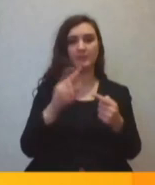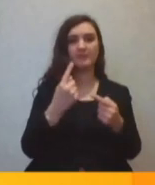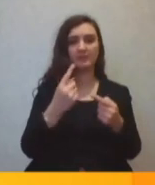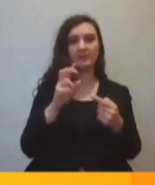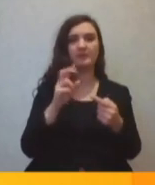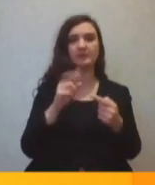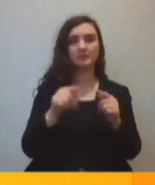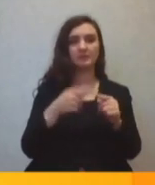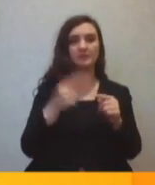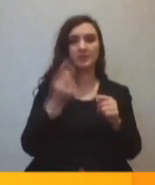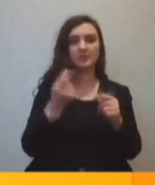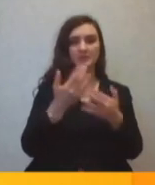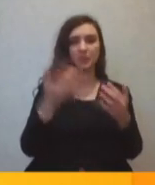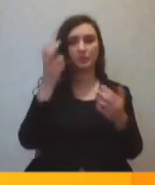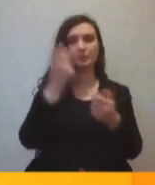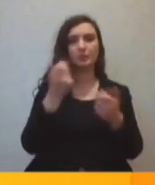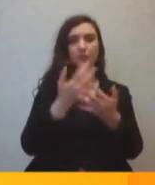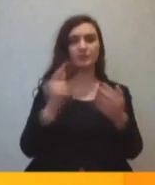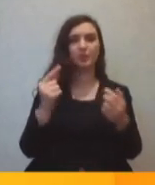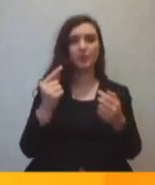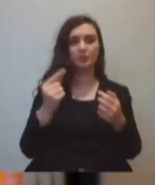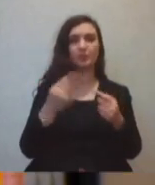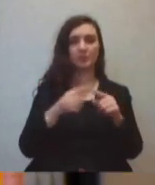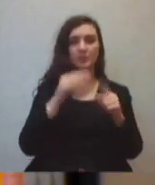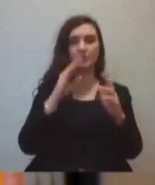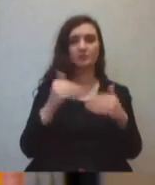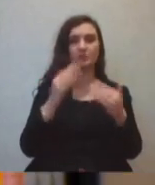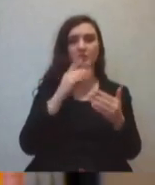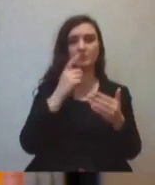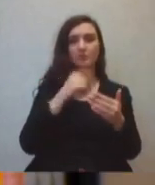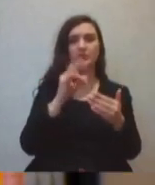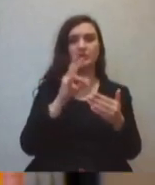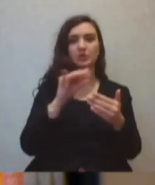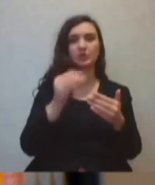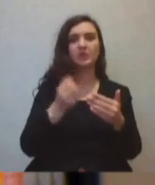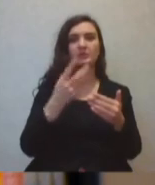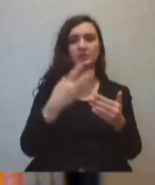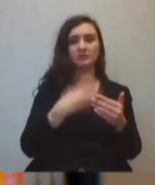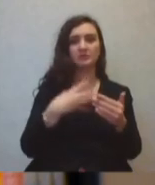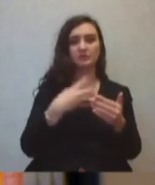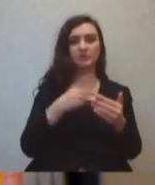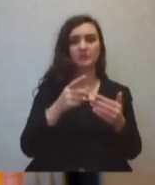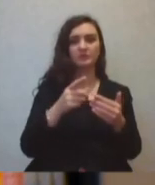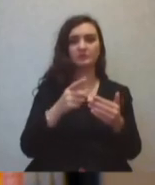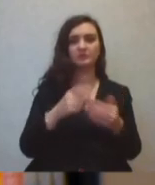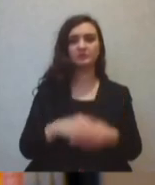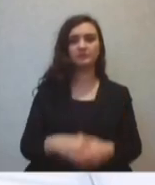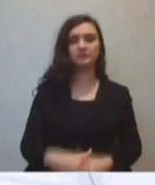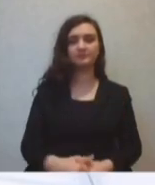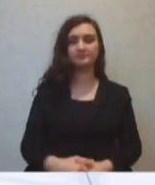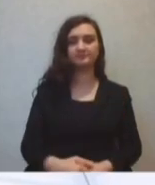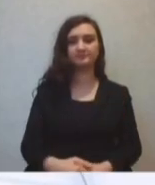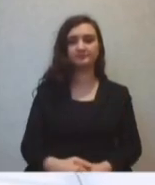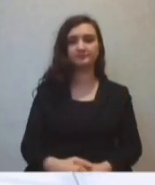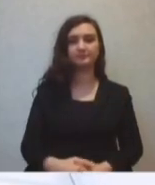ვიტამინი ძირითადად მარცვლეული, ბურღულეული, ლობიო და ასე შემდეგ. ქაბატონინო, რამდენად მნიშვნელოვანია